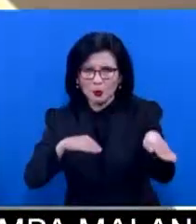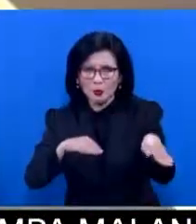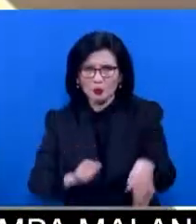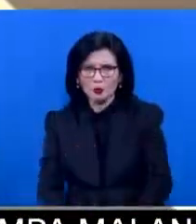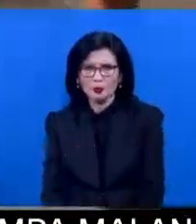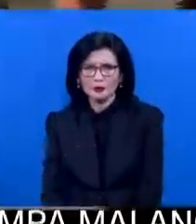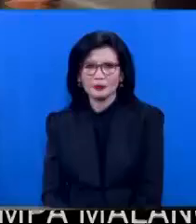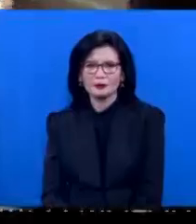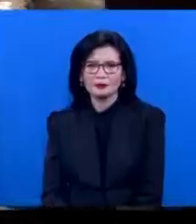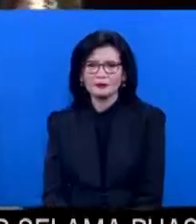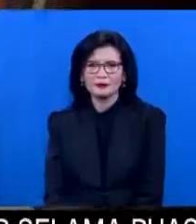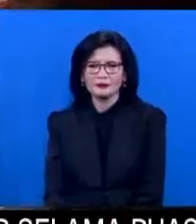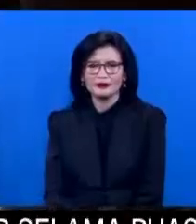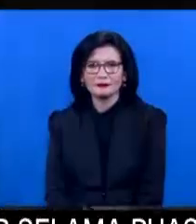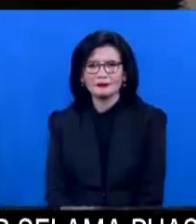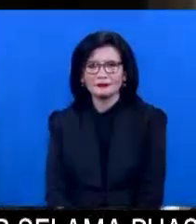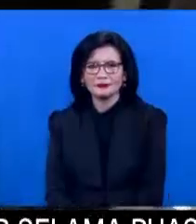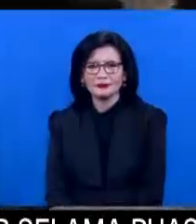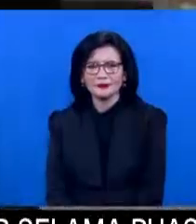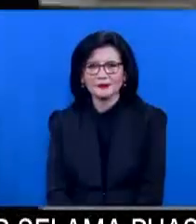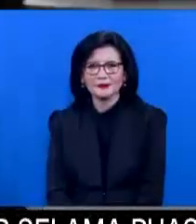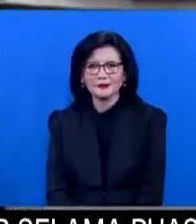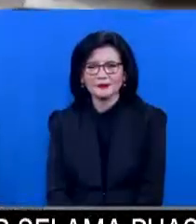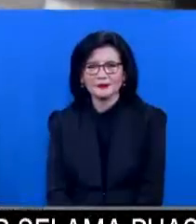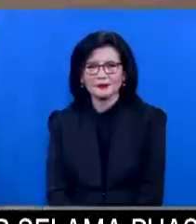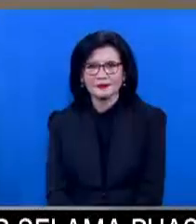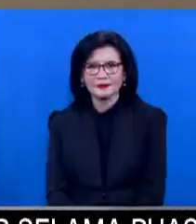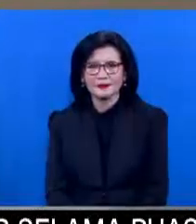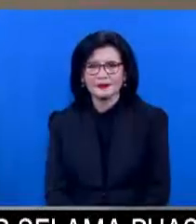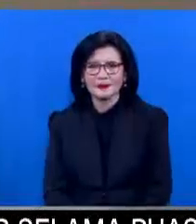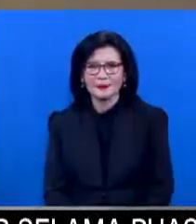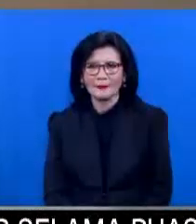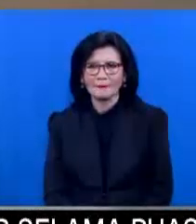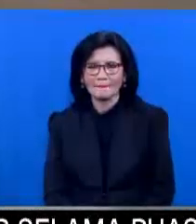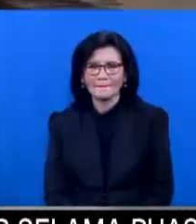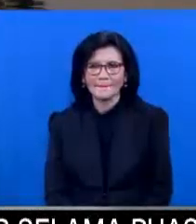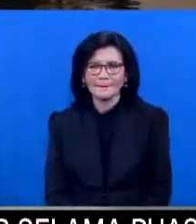menuju Kramat Raya mengalami kemacetan panjang. Rizky Ikhtiar Yahya, Jakarta.